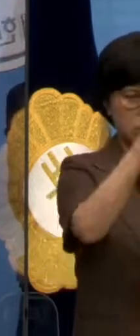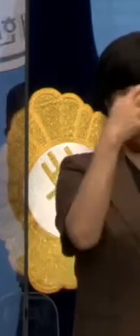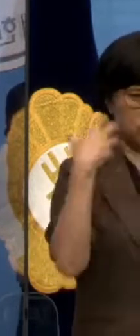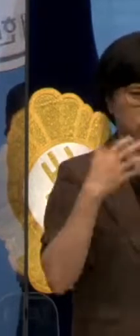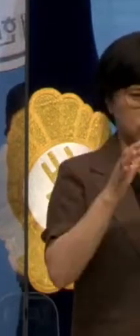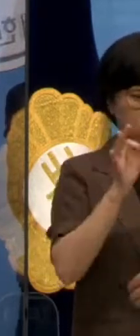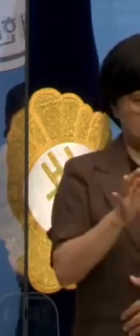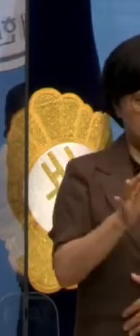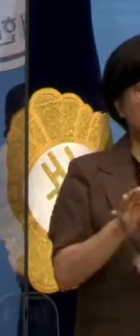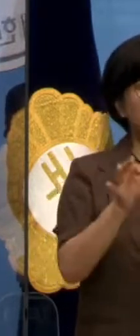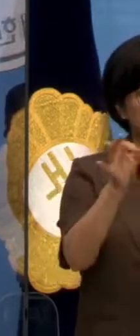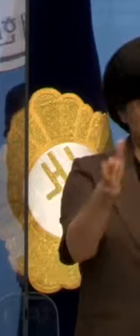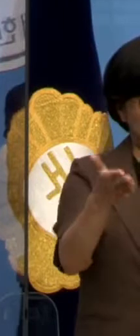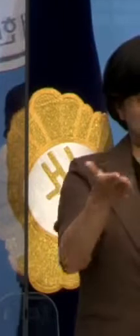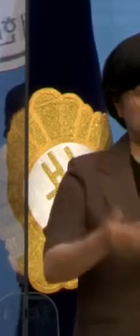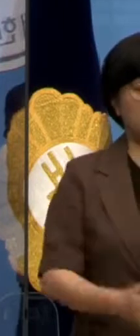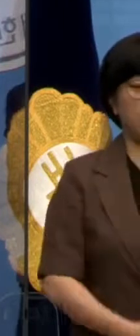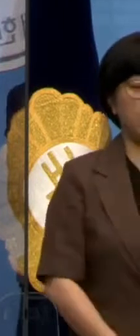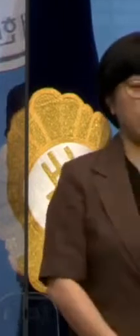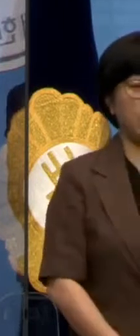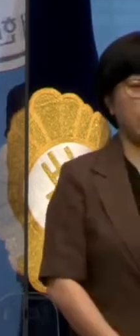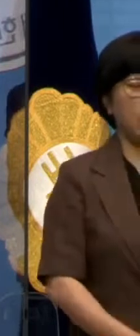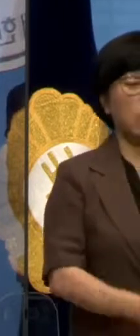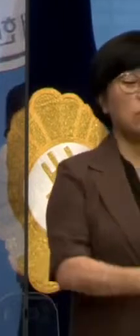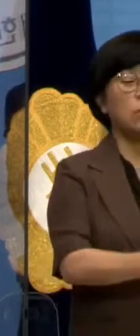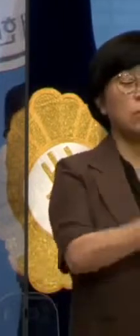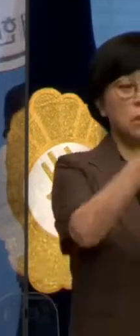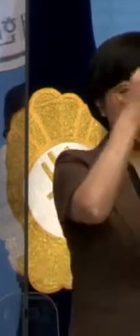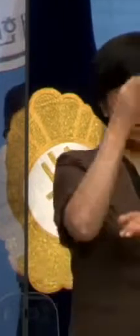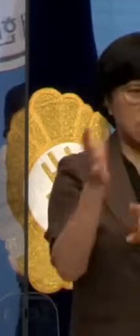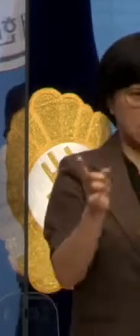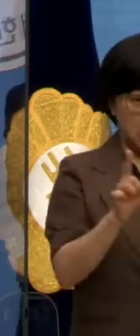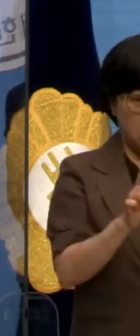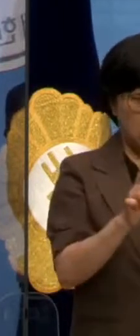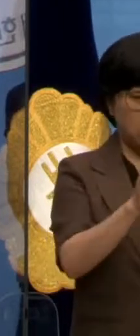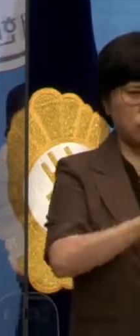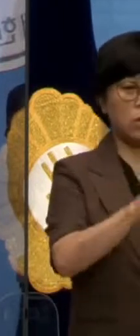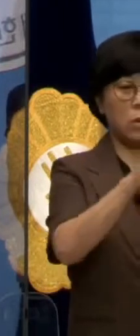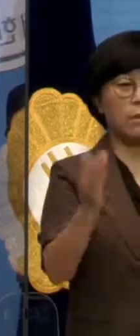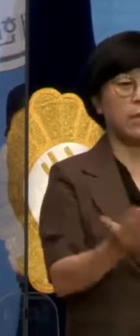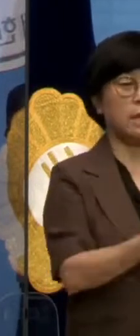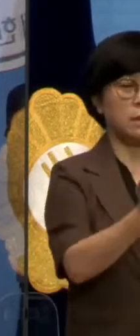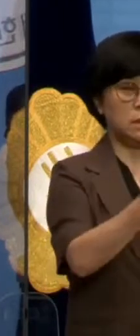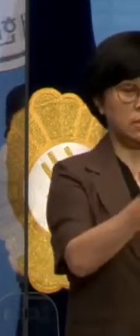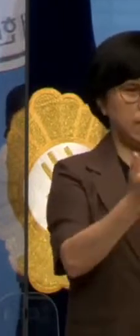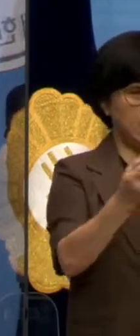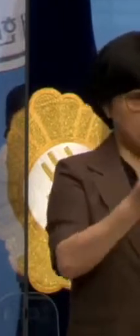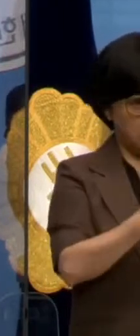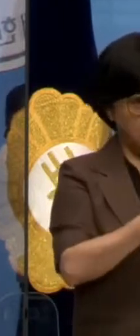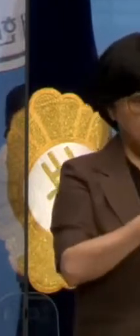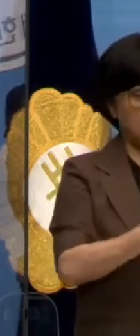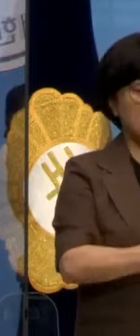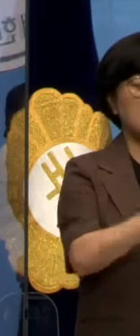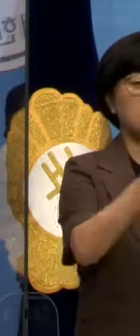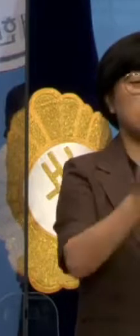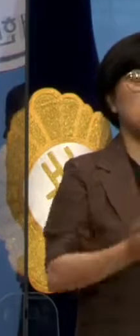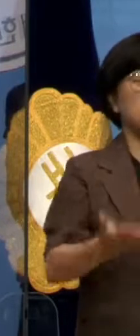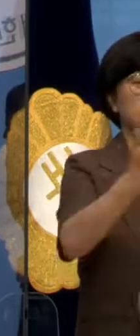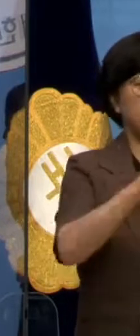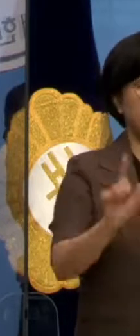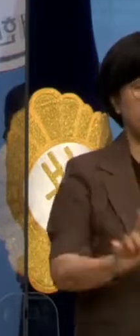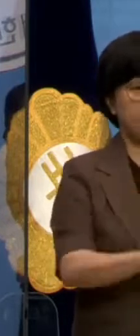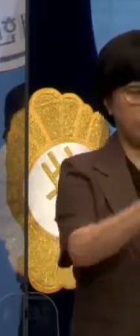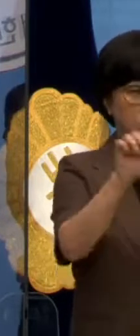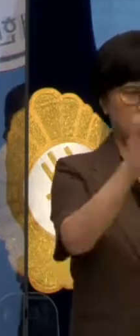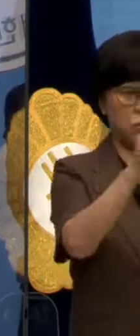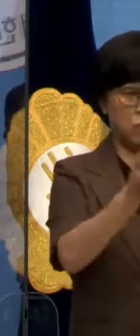재정을 투입하겠습니다. 도시 기능을 회복하고 균형 발전을 촉진하며 시민들의 삶의